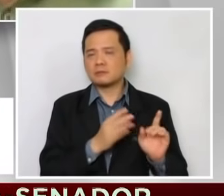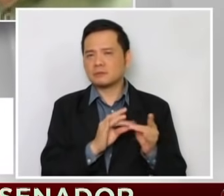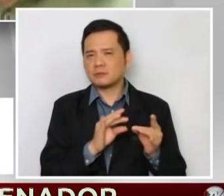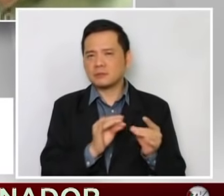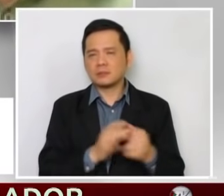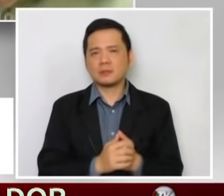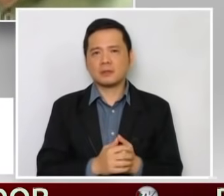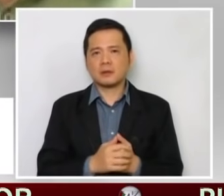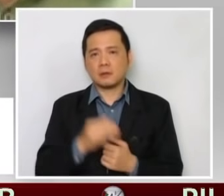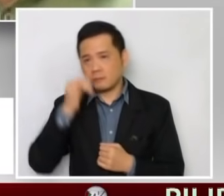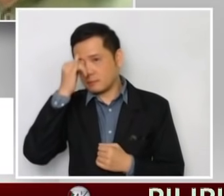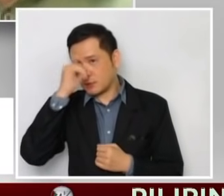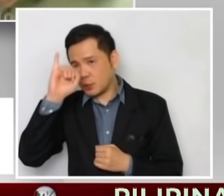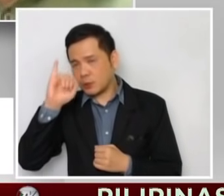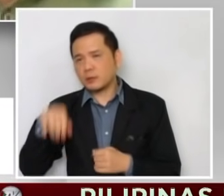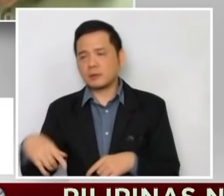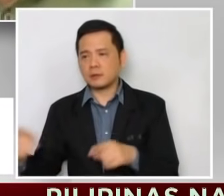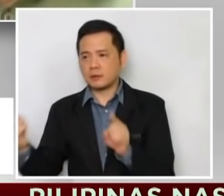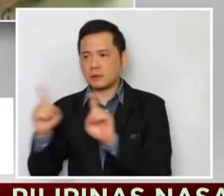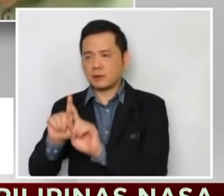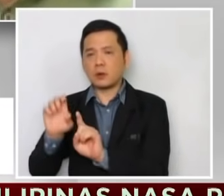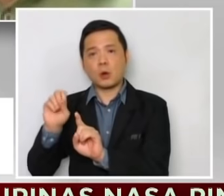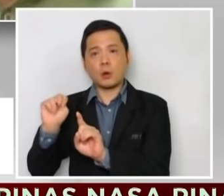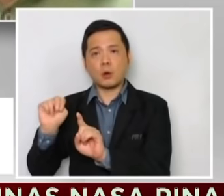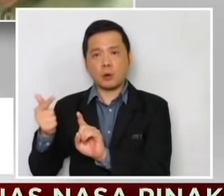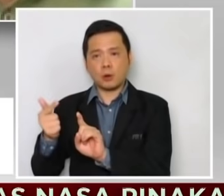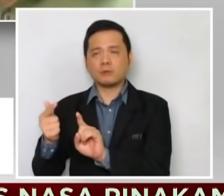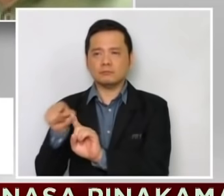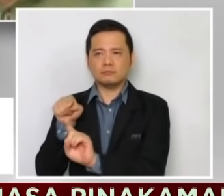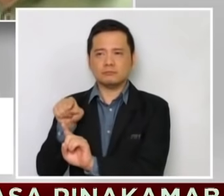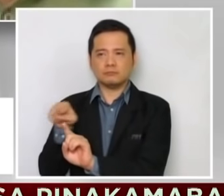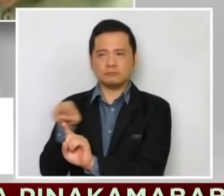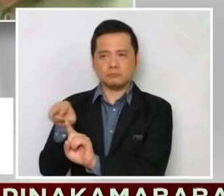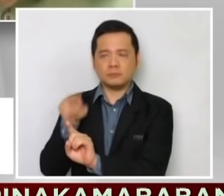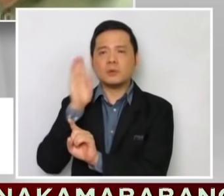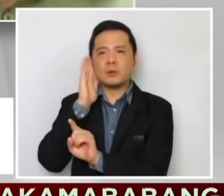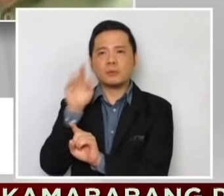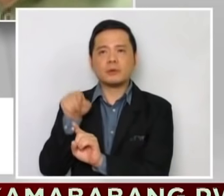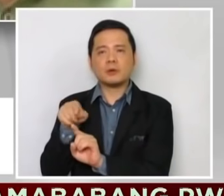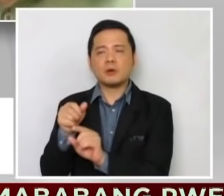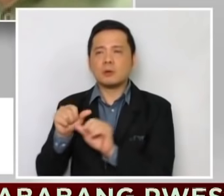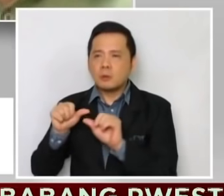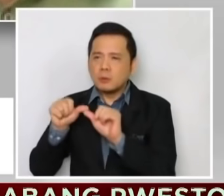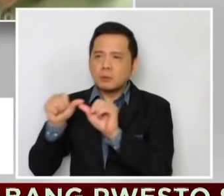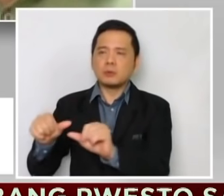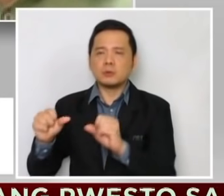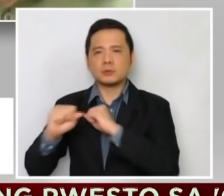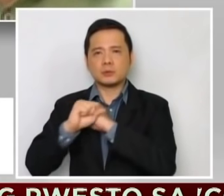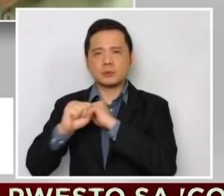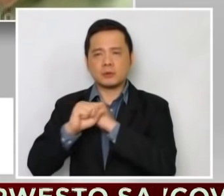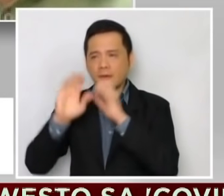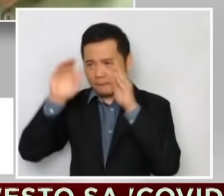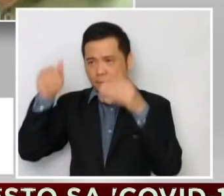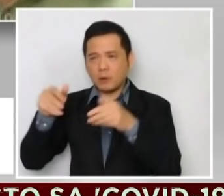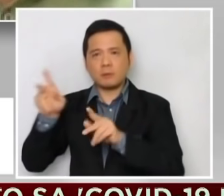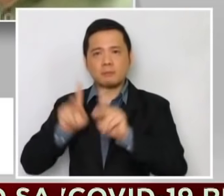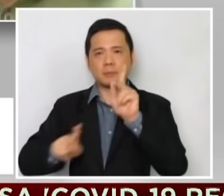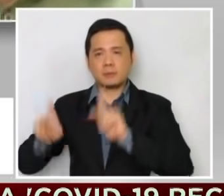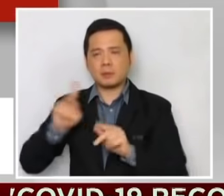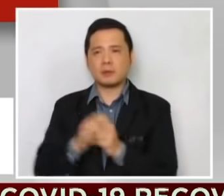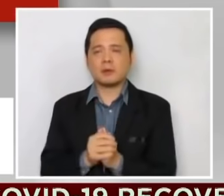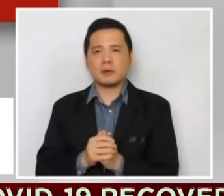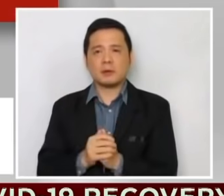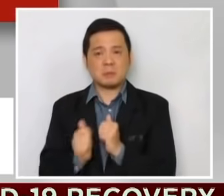ni Moreno at running mate na si Dr. Willie Ong base sa isang people-centered platform at hindi sa panawagan ng ilang individual at